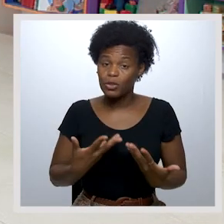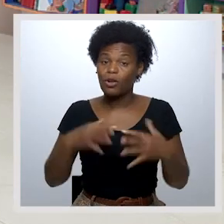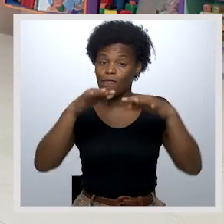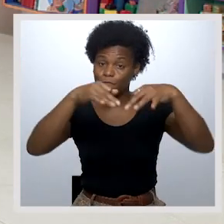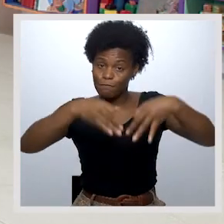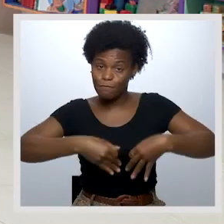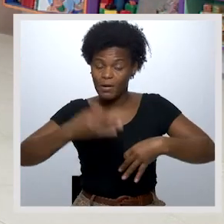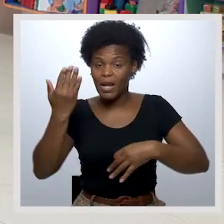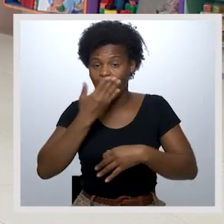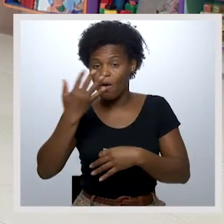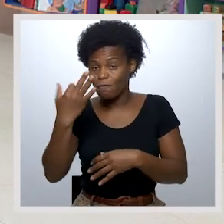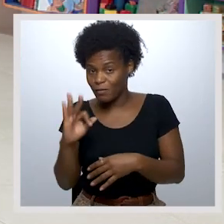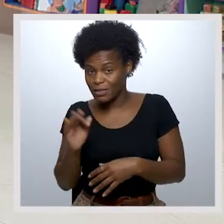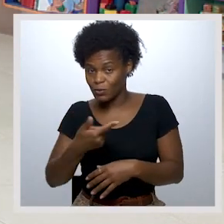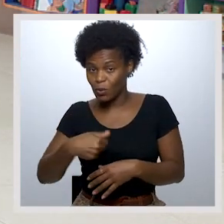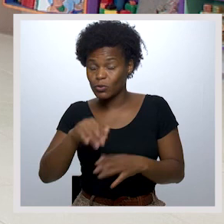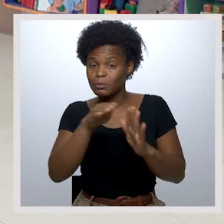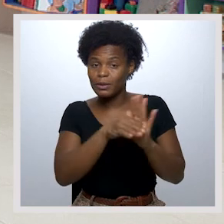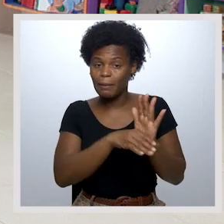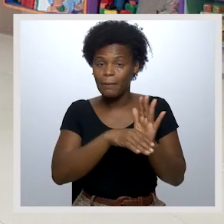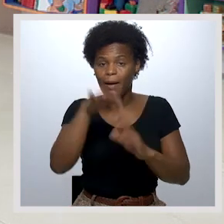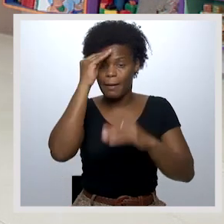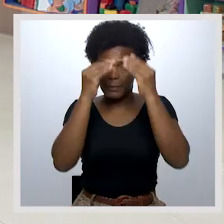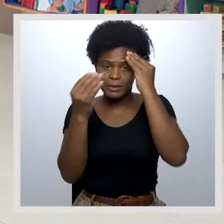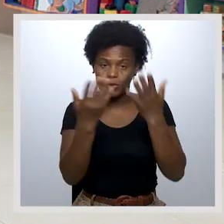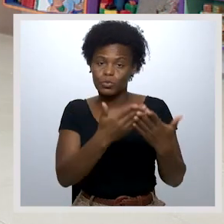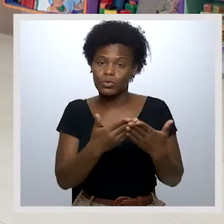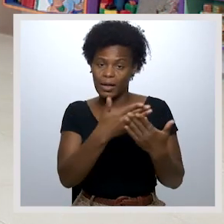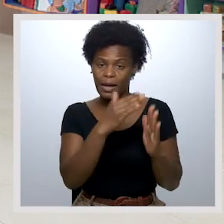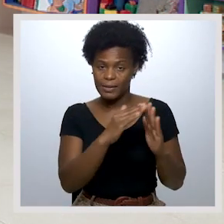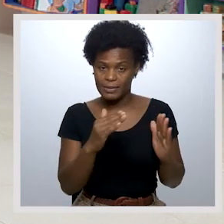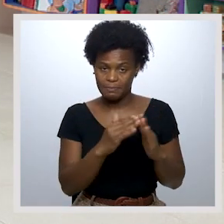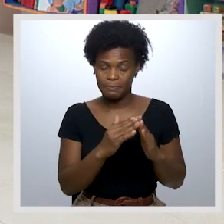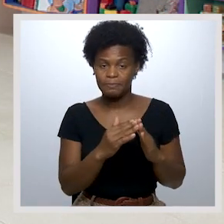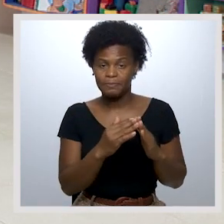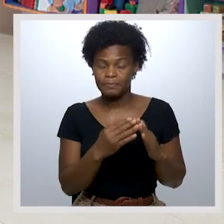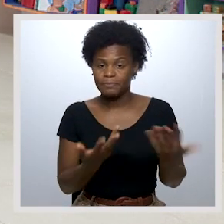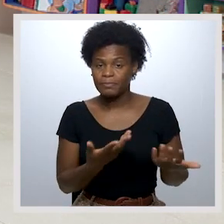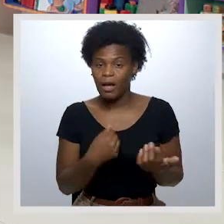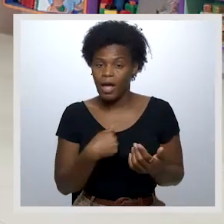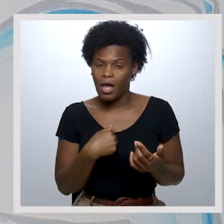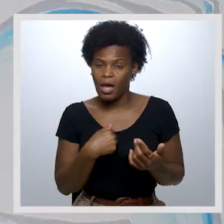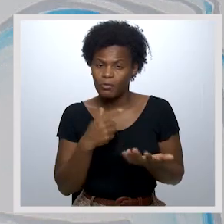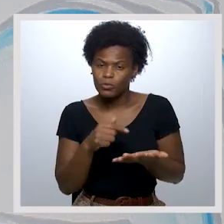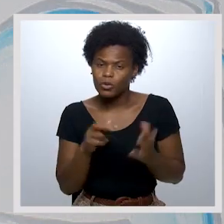la fin de notre cours de français du programme « Aprender e estudar em casa ».